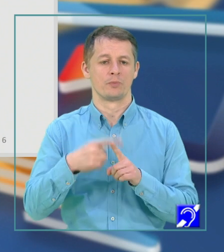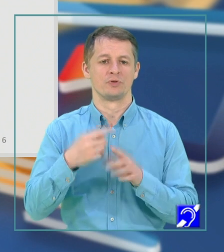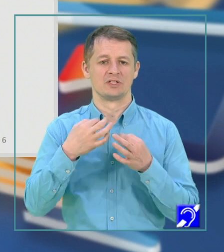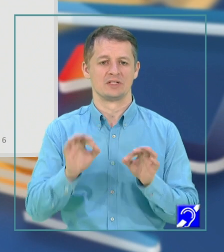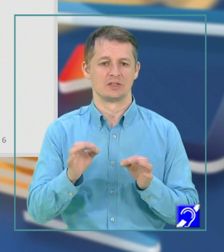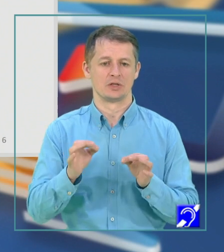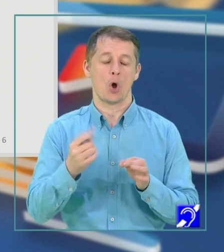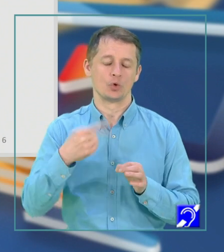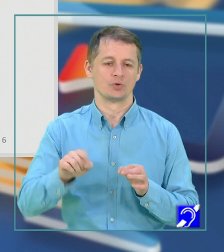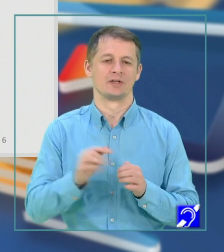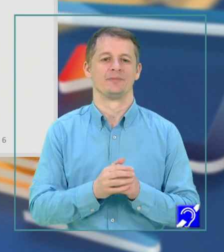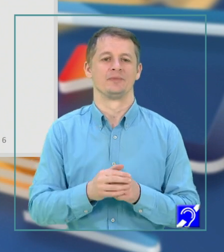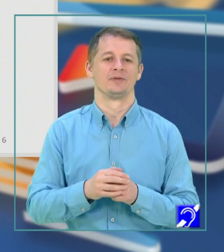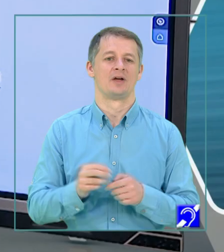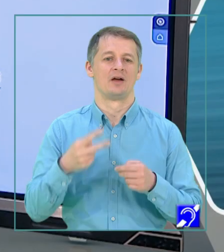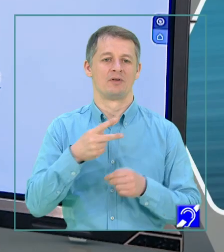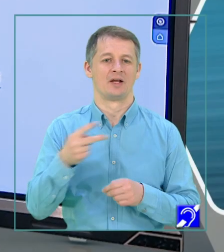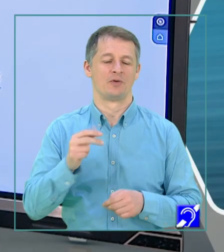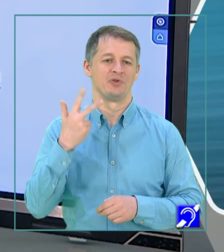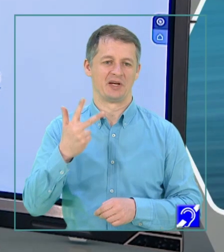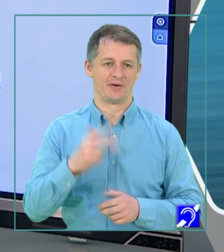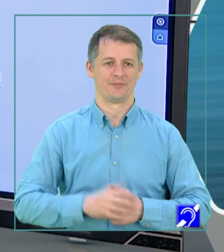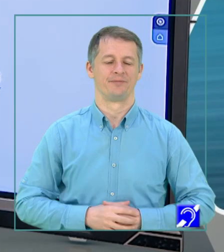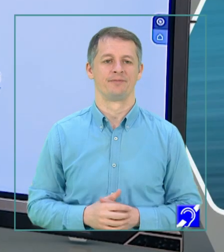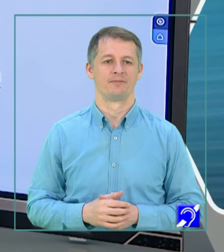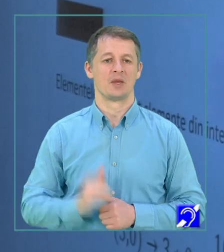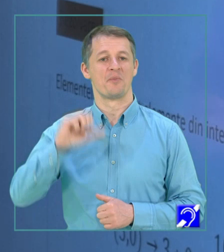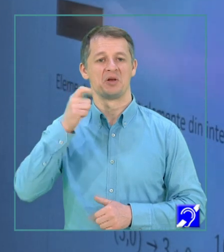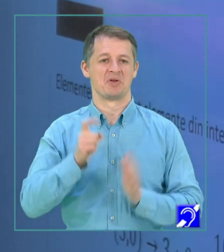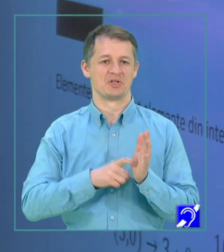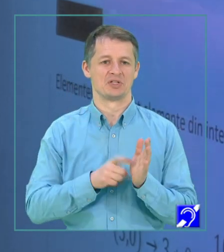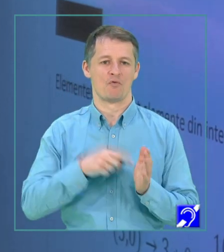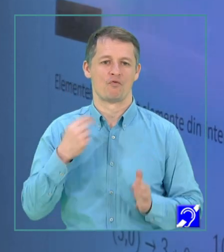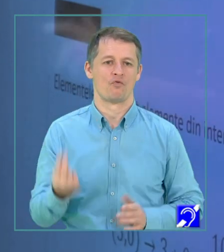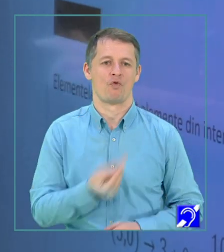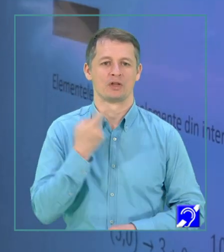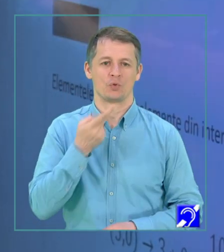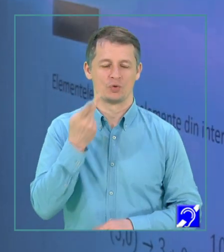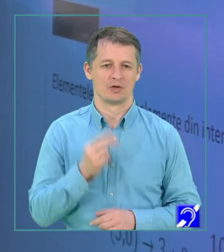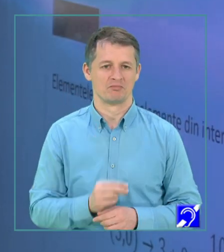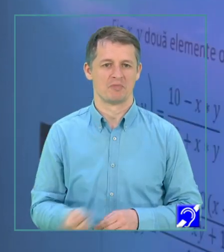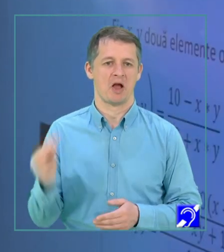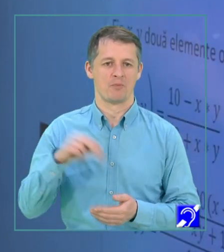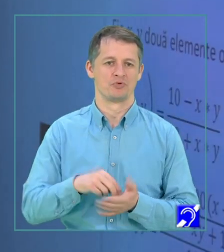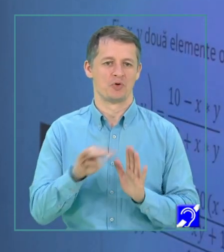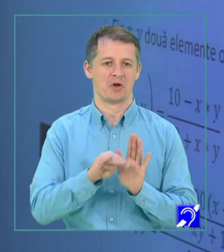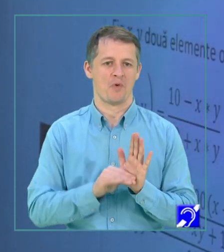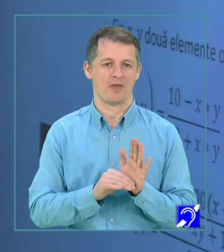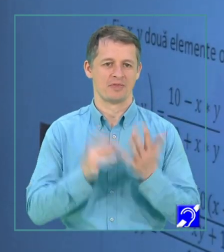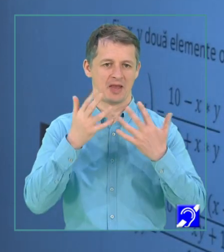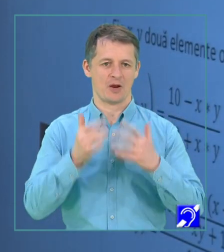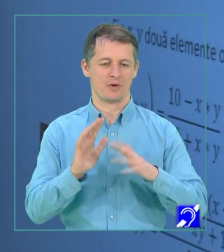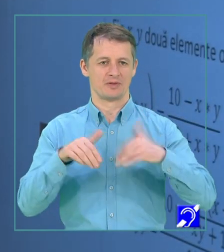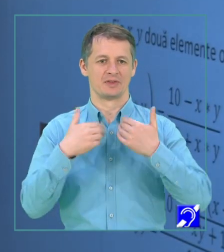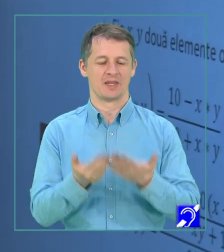la compusul egal cu 3. Prima cerință este foarte ușoară. Am aplicat doar o regulă de calcul dată